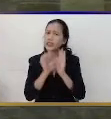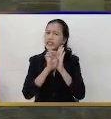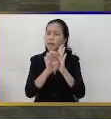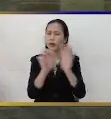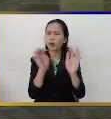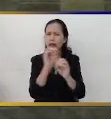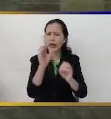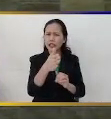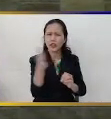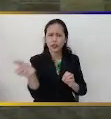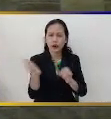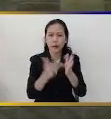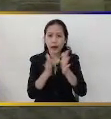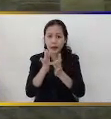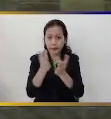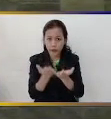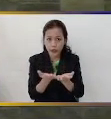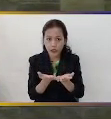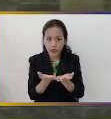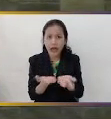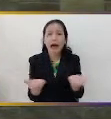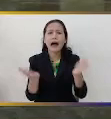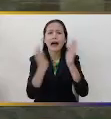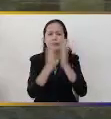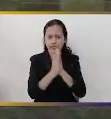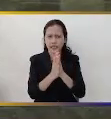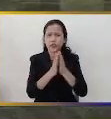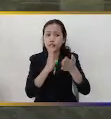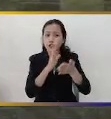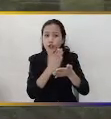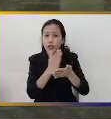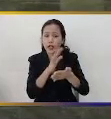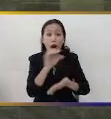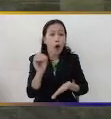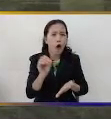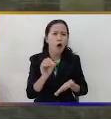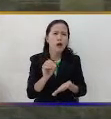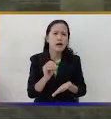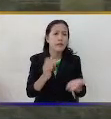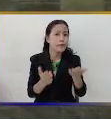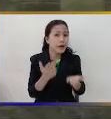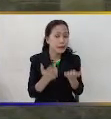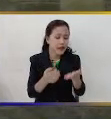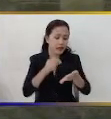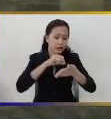please share your Bibles to them at para masundan po nila yung ating pong binabasa, ano po?